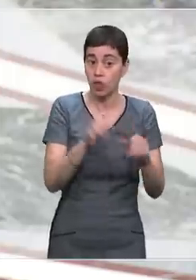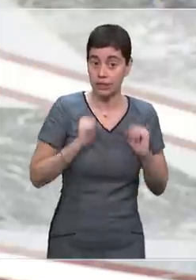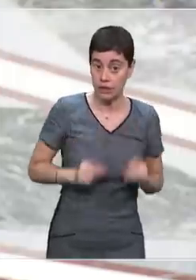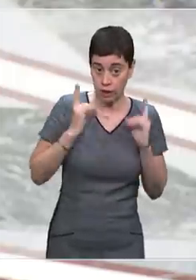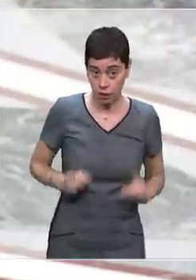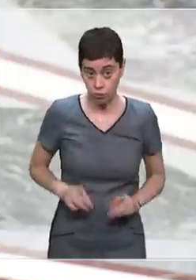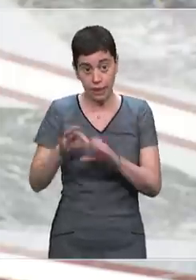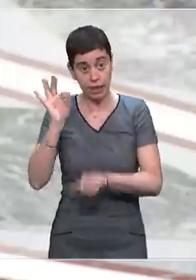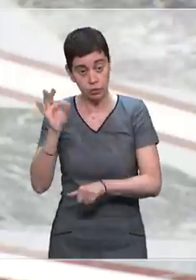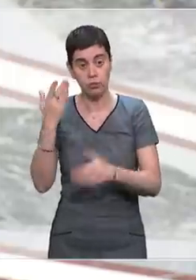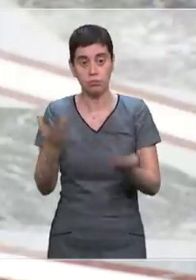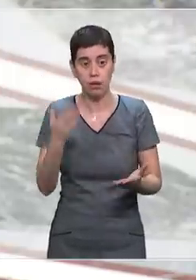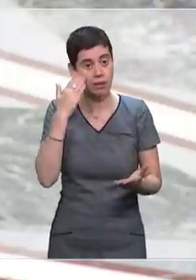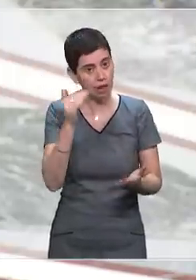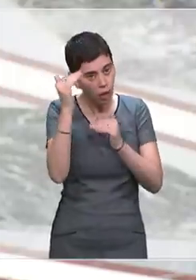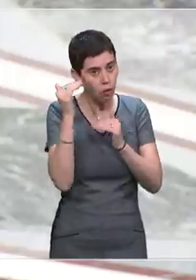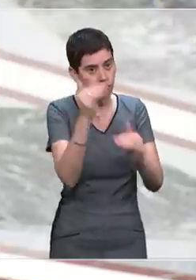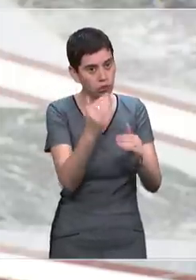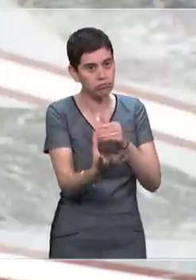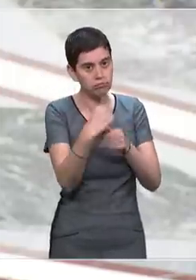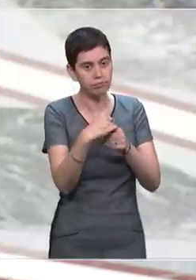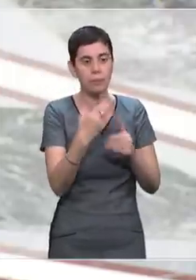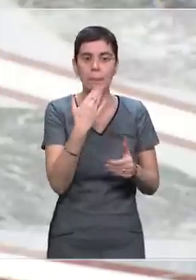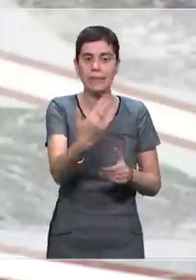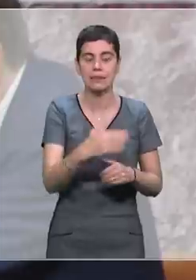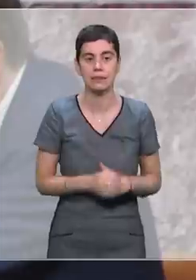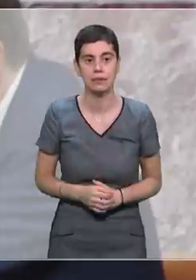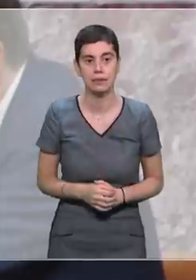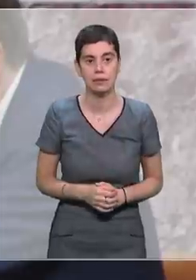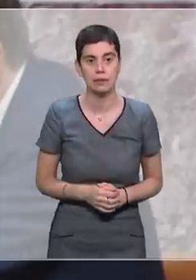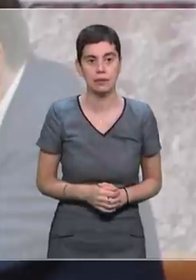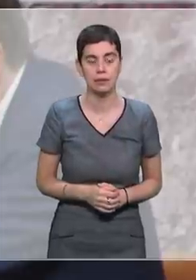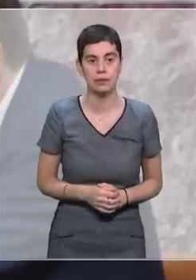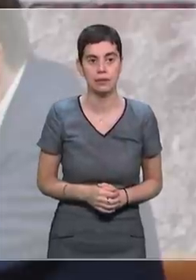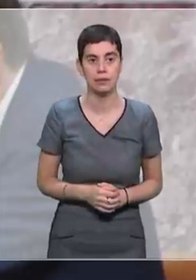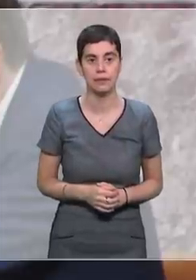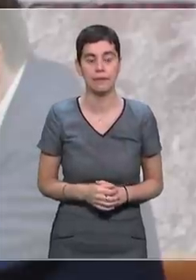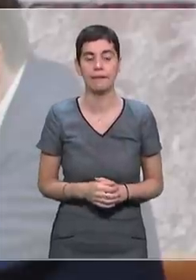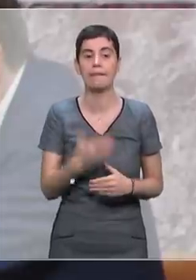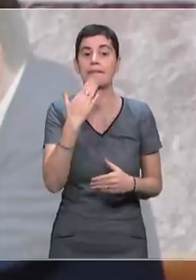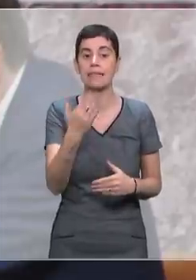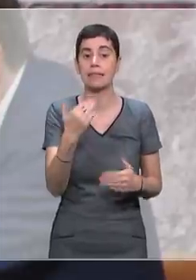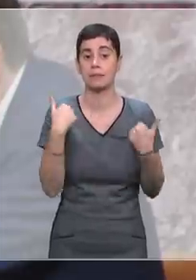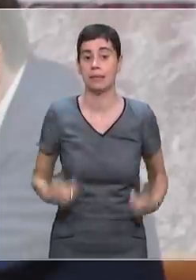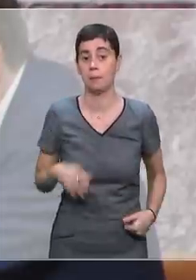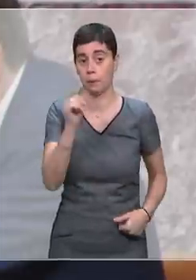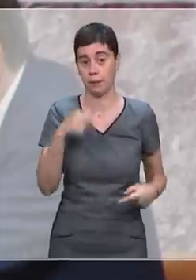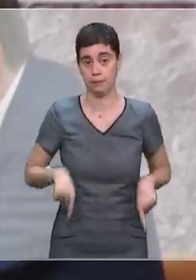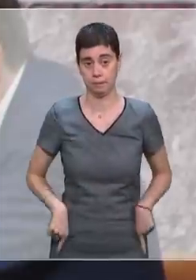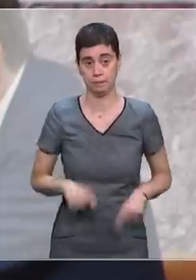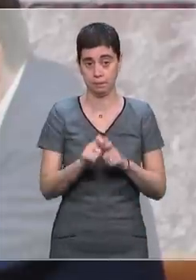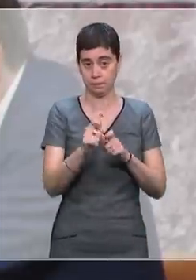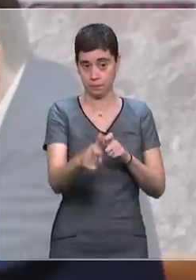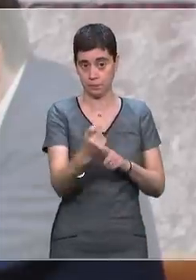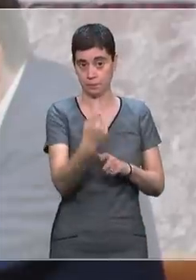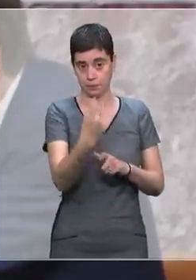les élus et je sais pouvoir compter sur votre mobilisation. Merci, Monsieur le Président. Je vous remercie, Madame la Première ministre. La parole est à Dominique